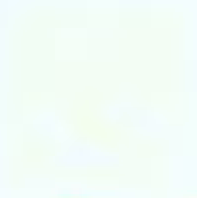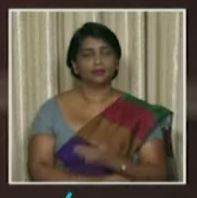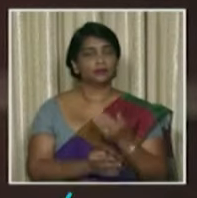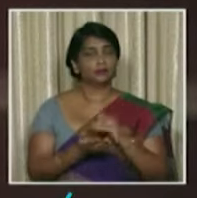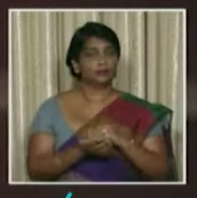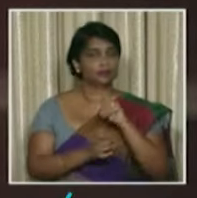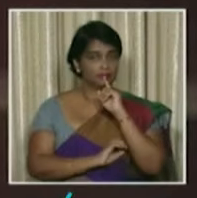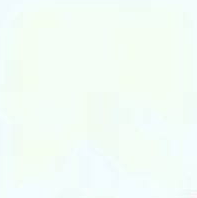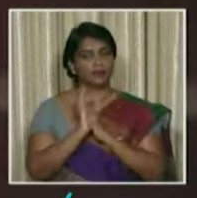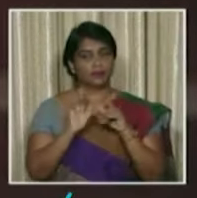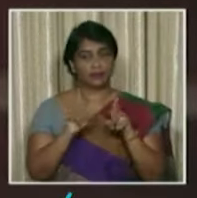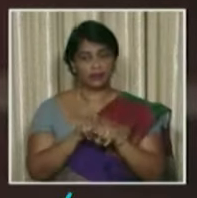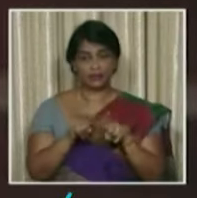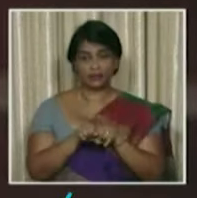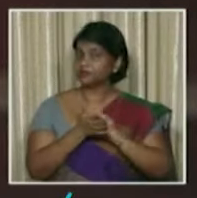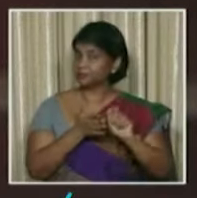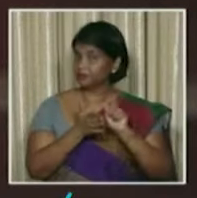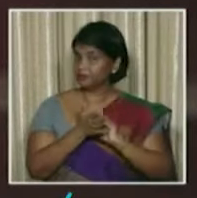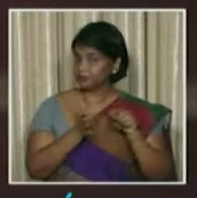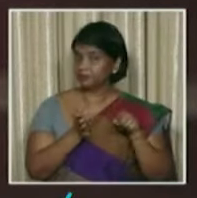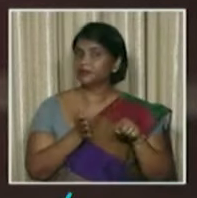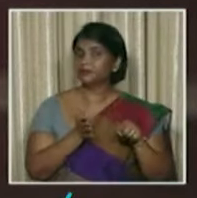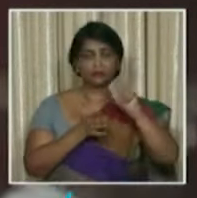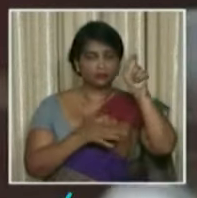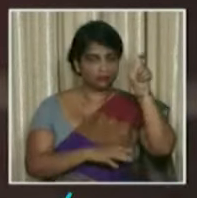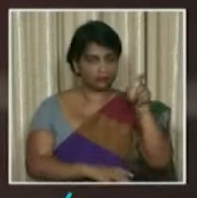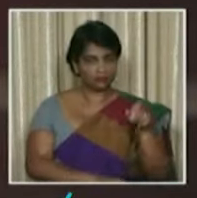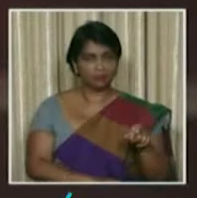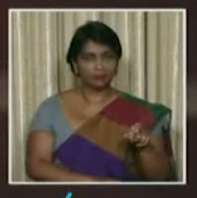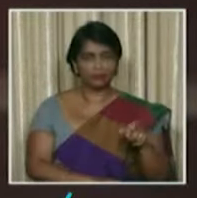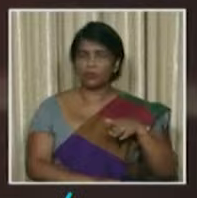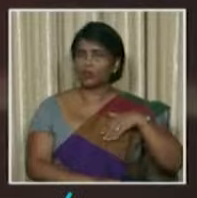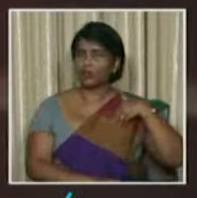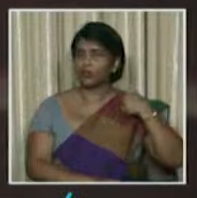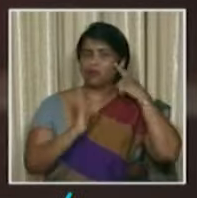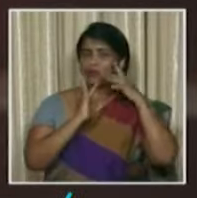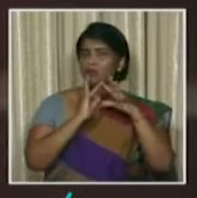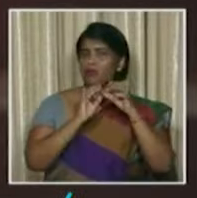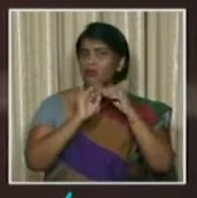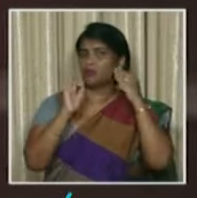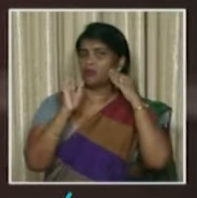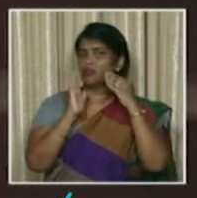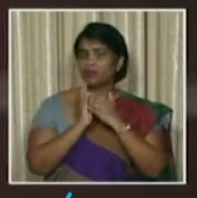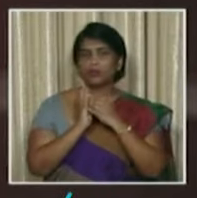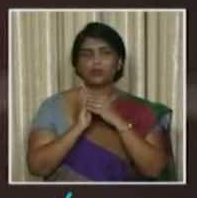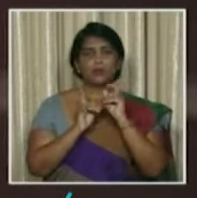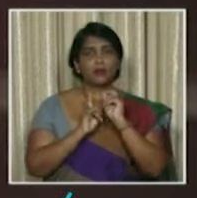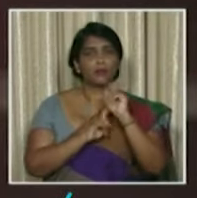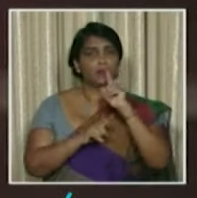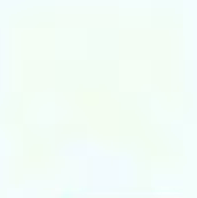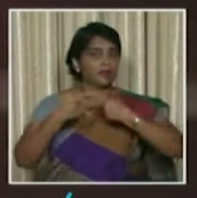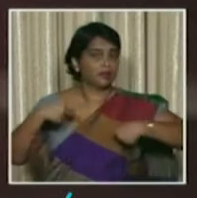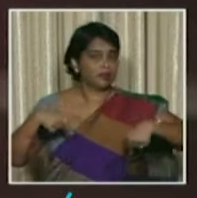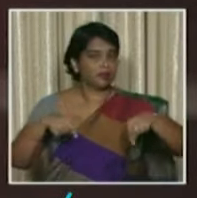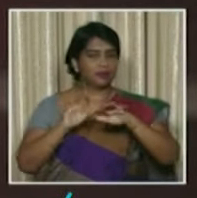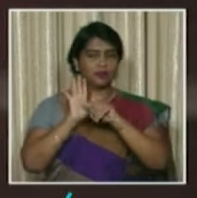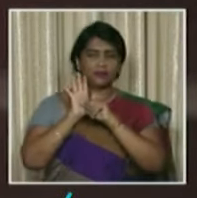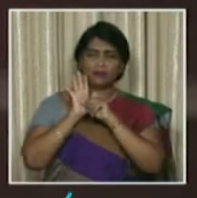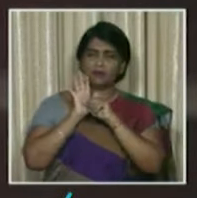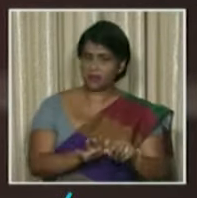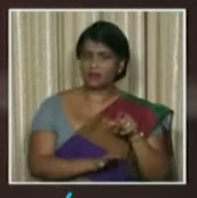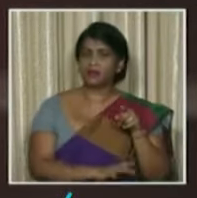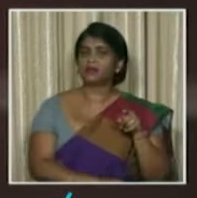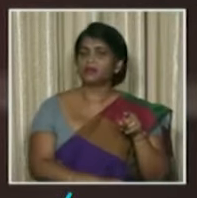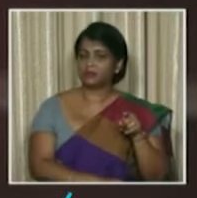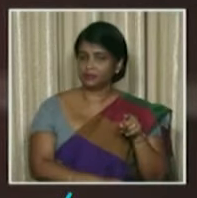contravenes constitution. මේ ලියපු ලේඛකයාගේ මූලික අරමුණ වෙලා තියෙන්නේ විවස්ථාදායක සභාව අවතක්සේරුවට ලක්